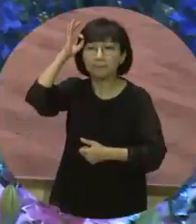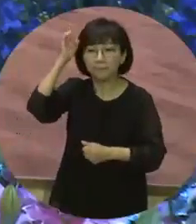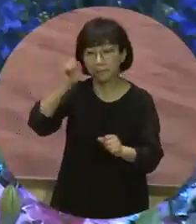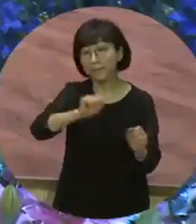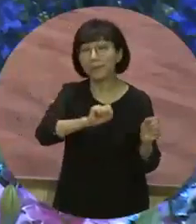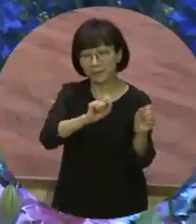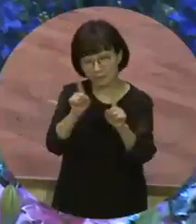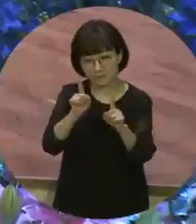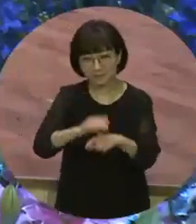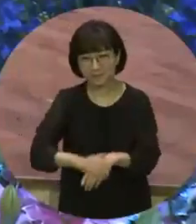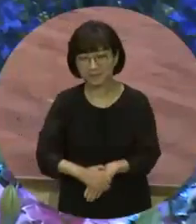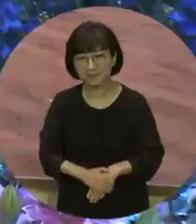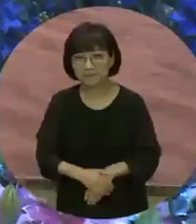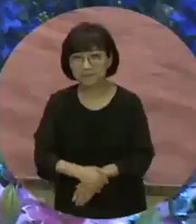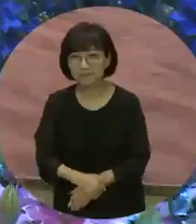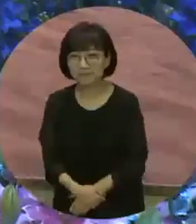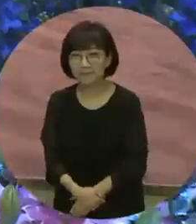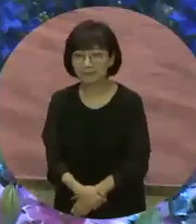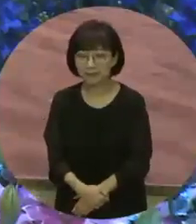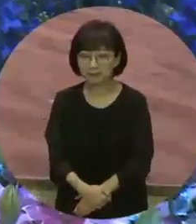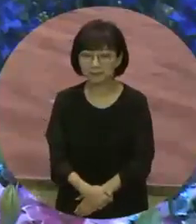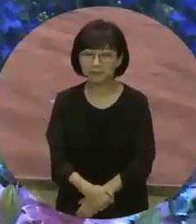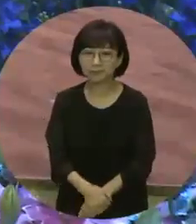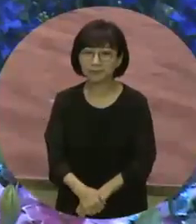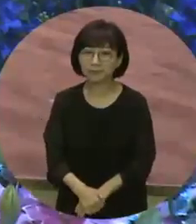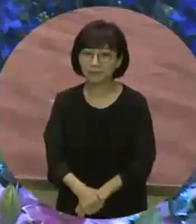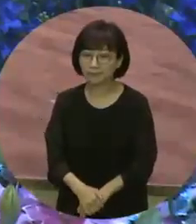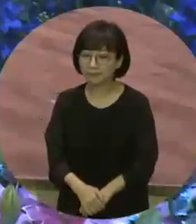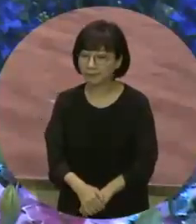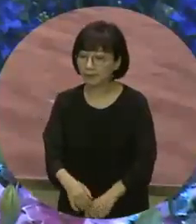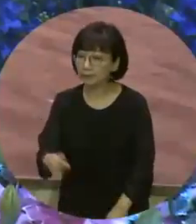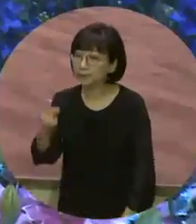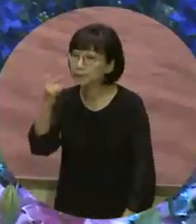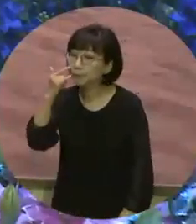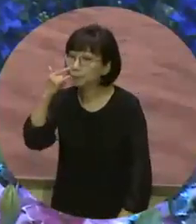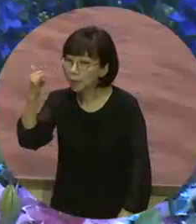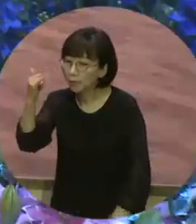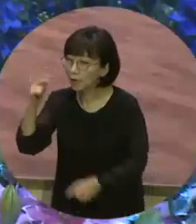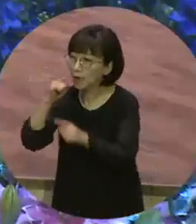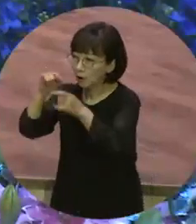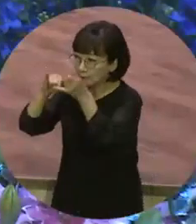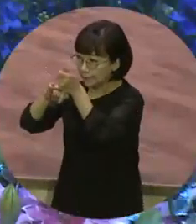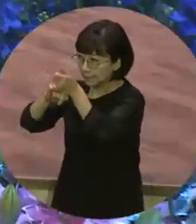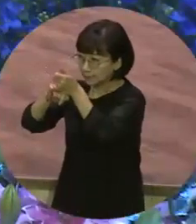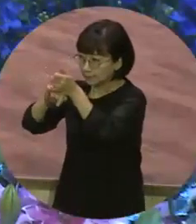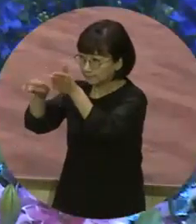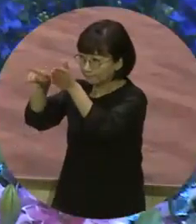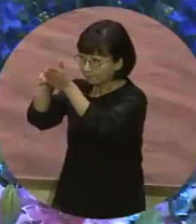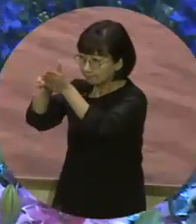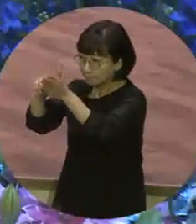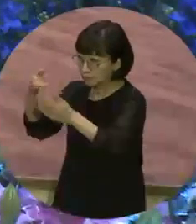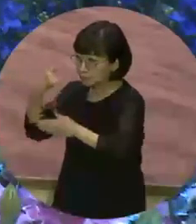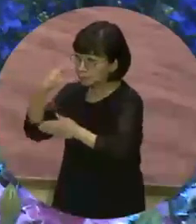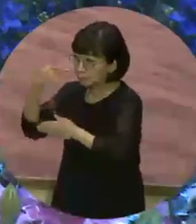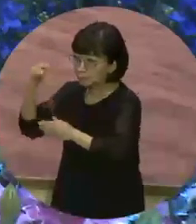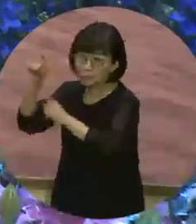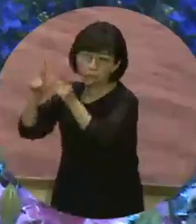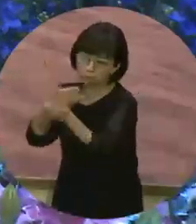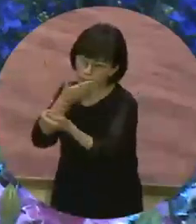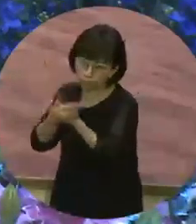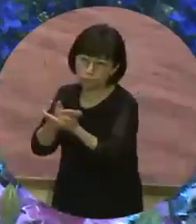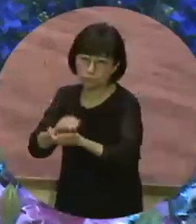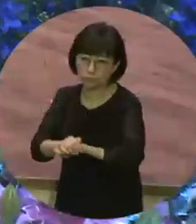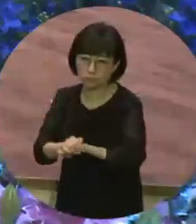여러분, 언약 잡은 부모의 삶이 얼마나 중요한가를 여기 보여주는 겁니다. 아버지